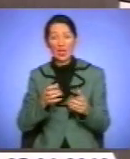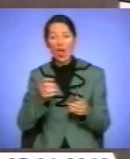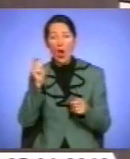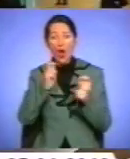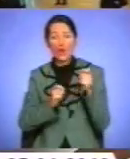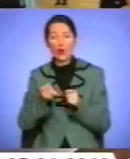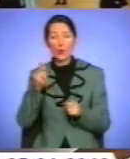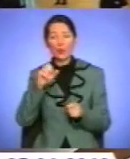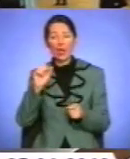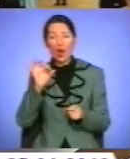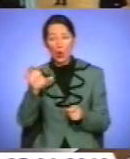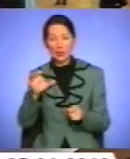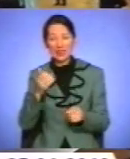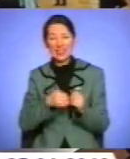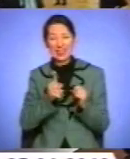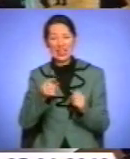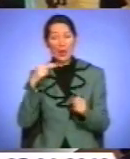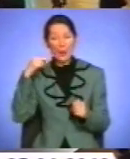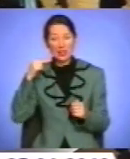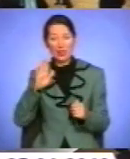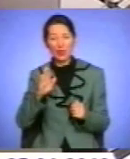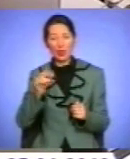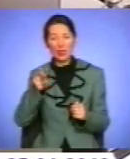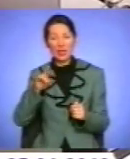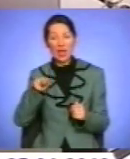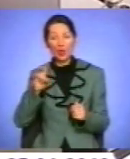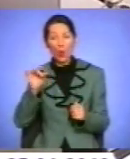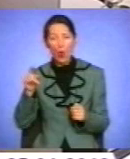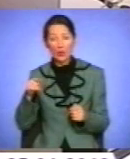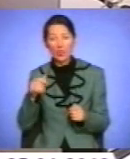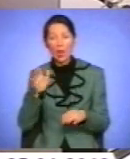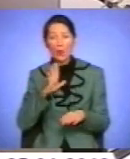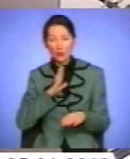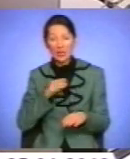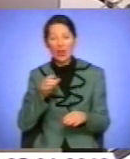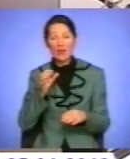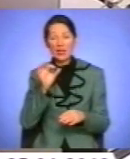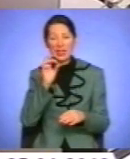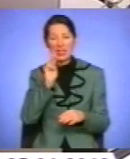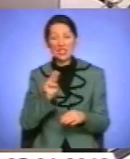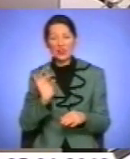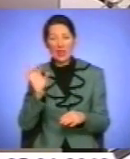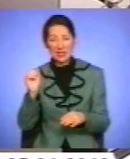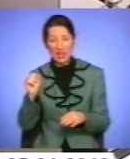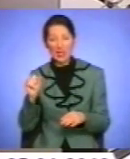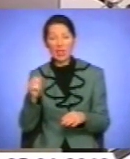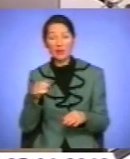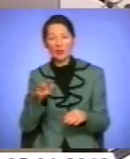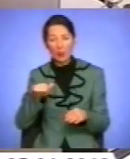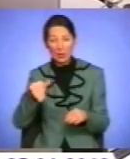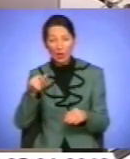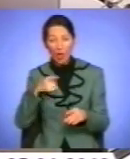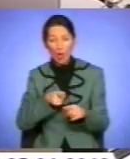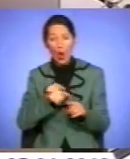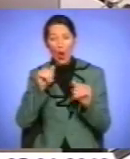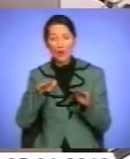президент Віктор Янукович. Перебування у Швейцарії так надихнуло гаранта, що вирішив і в Україні провести регіональний економічний саміт Європи